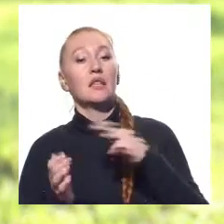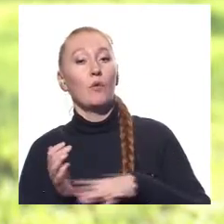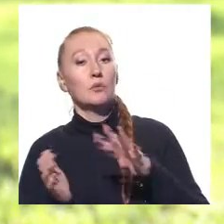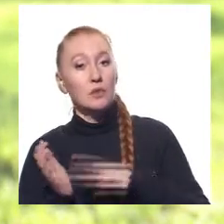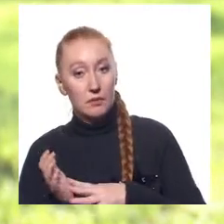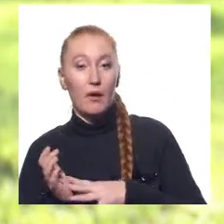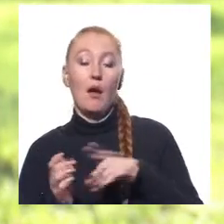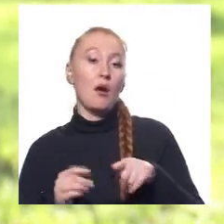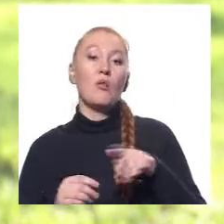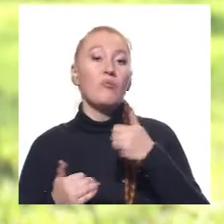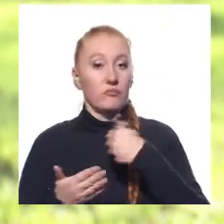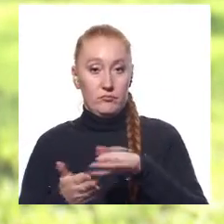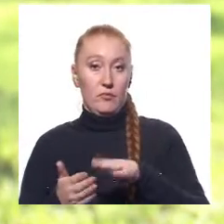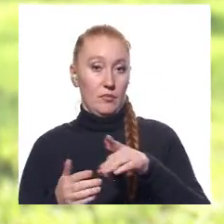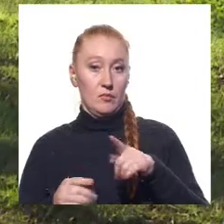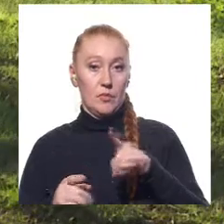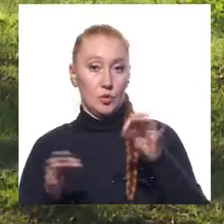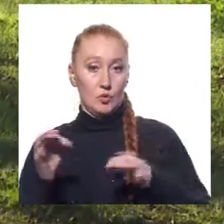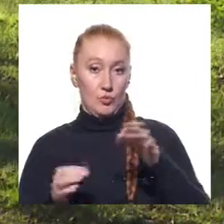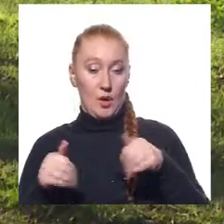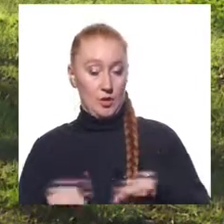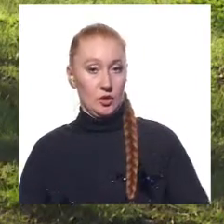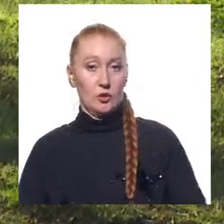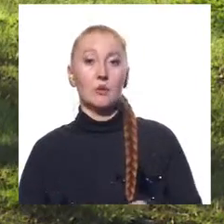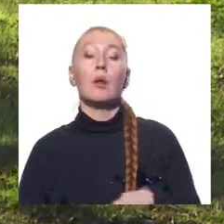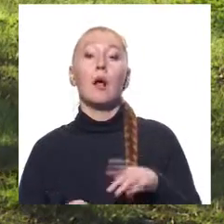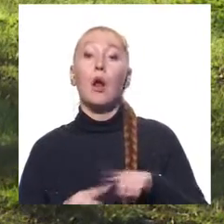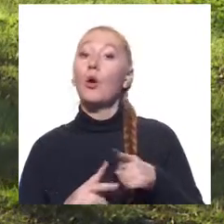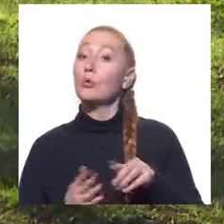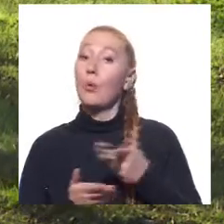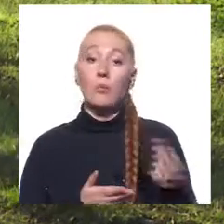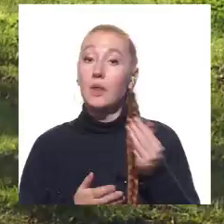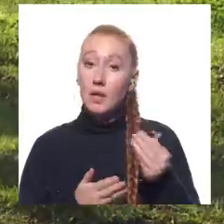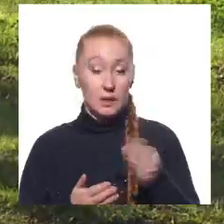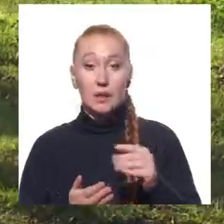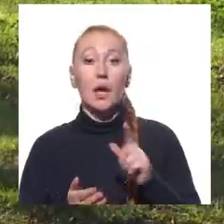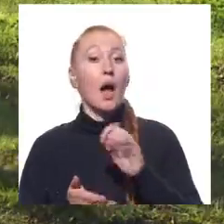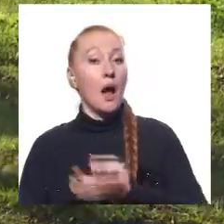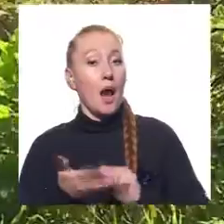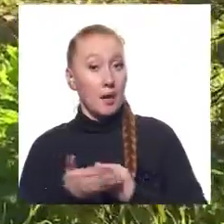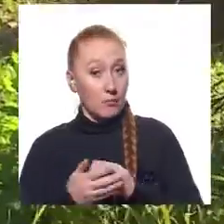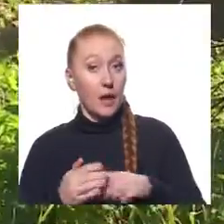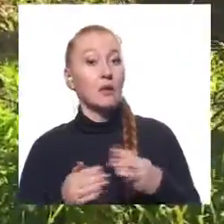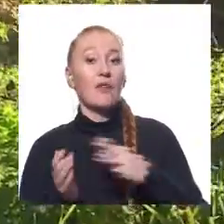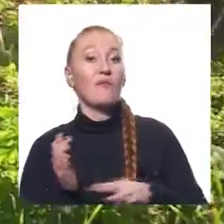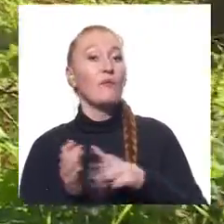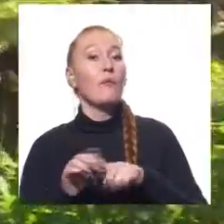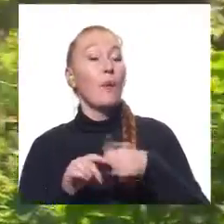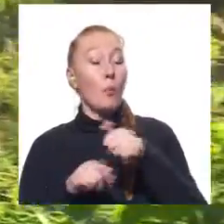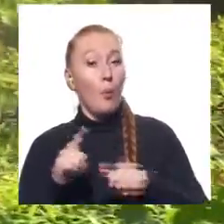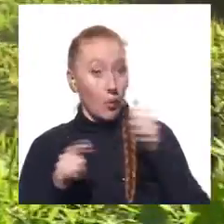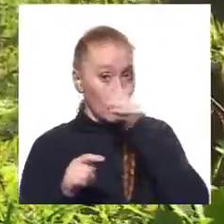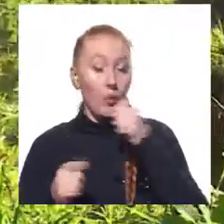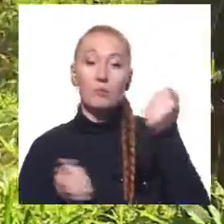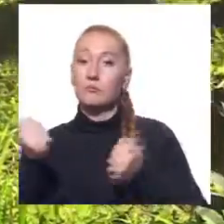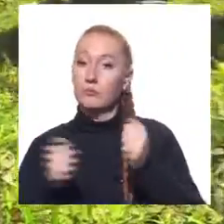382-389 – умисне невиконання рішення суду. Ті, хто не сплачував аліменти понад 6 місяців, не мають права виїжджати за кордон, керувати